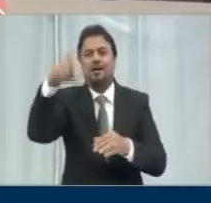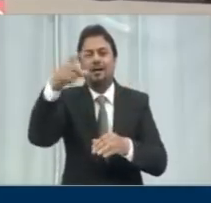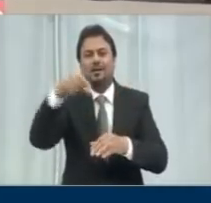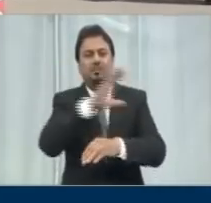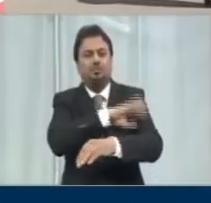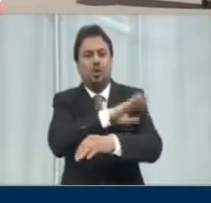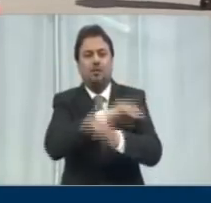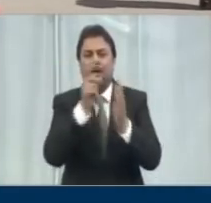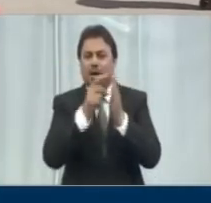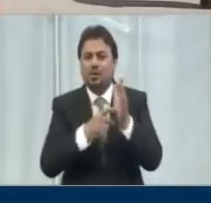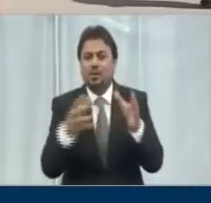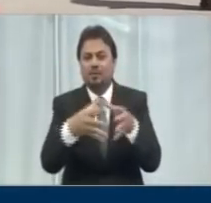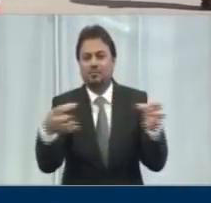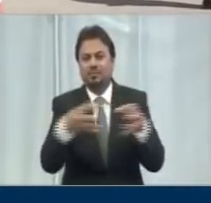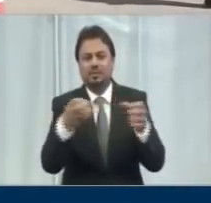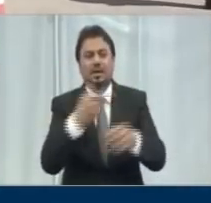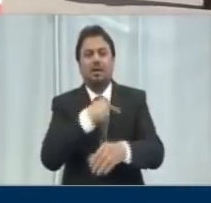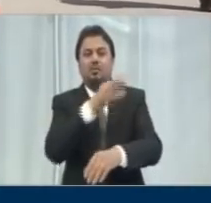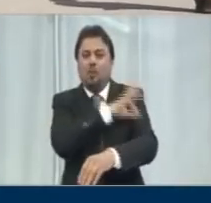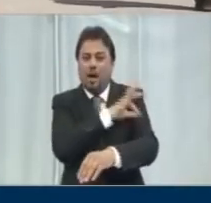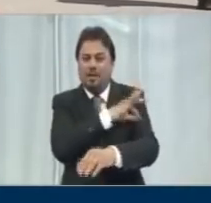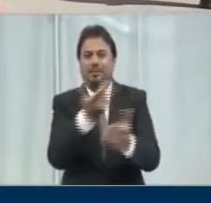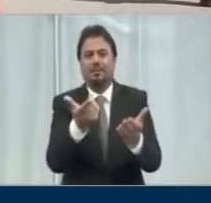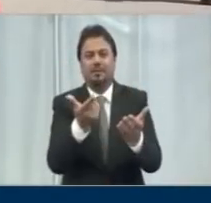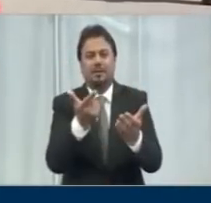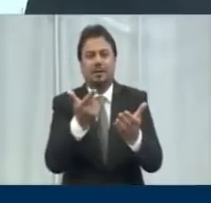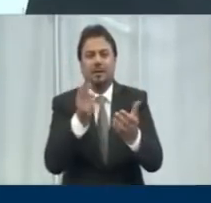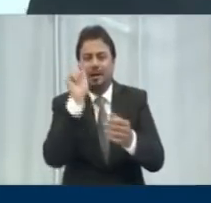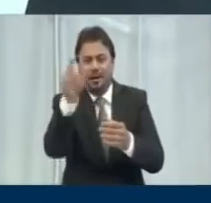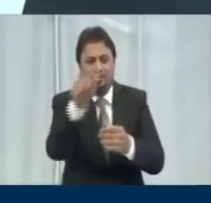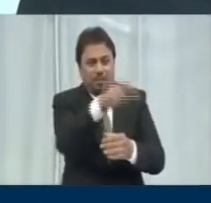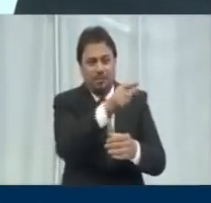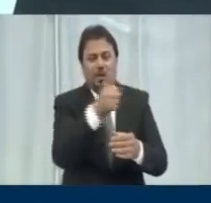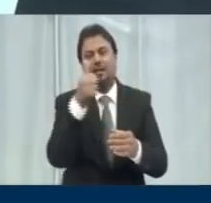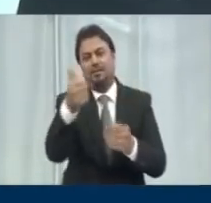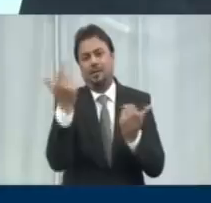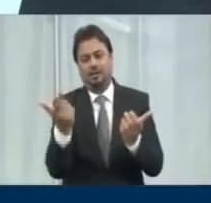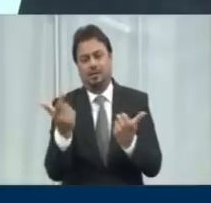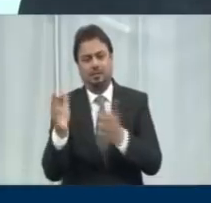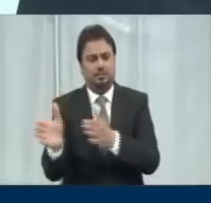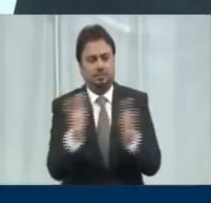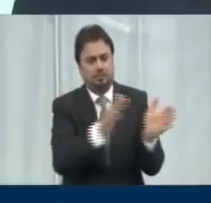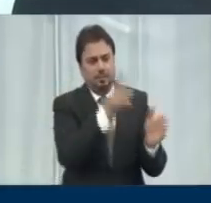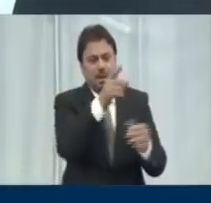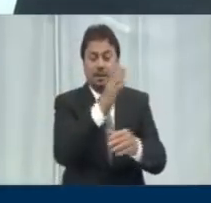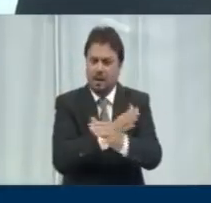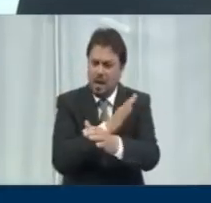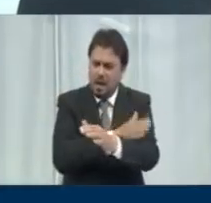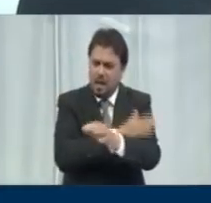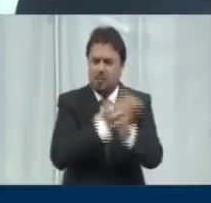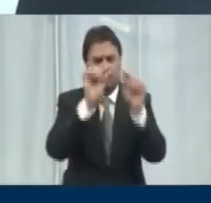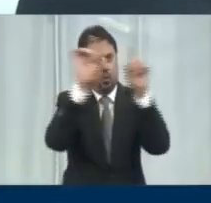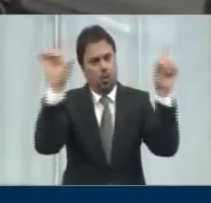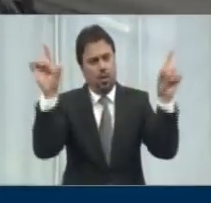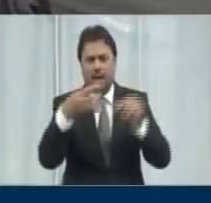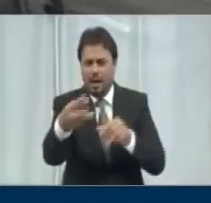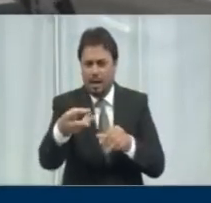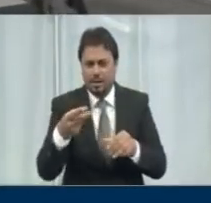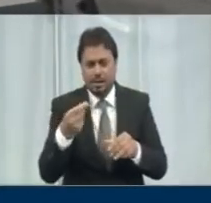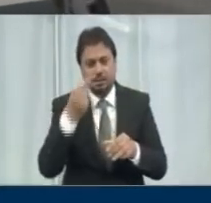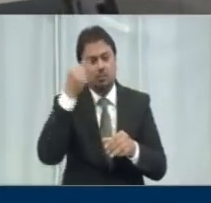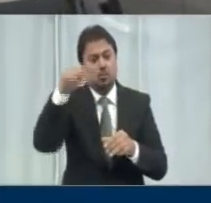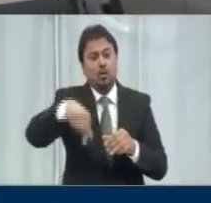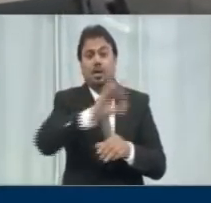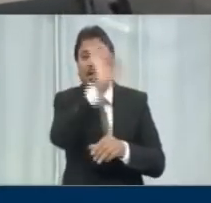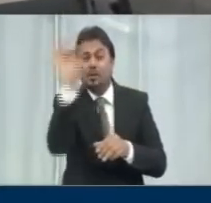يسوون صورة حال، يسوون لنا عقود، يعطونا يصرفون لنا الرواتب، احنا هاي اللي نريد احنا. وبالرغم من المعاناة الواضحة لعدد من المواطنين في